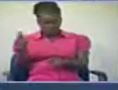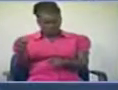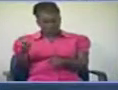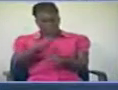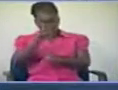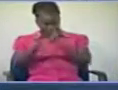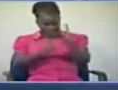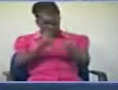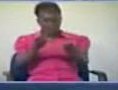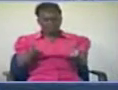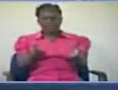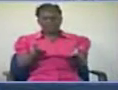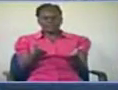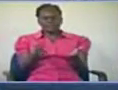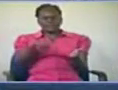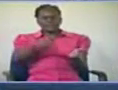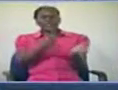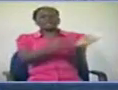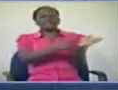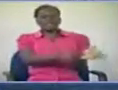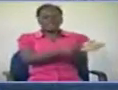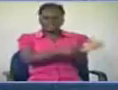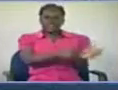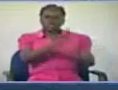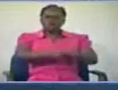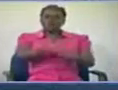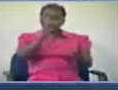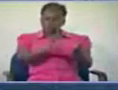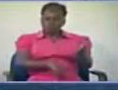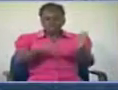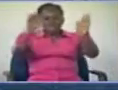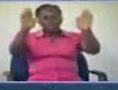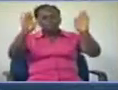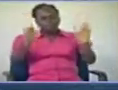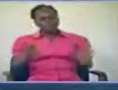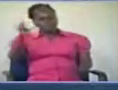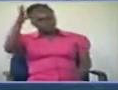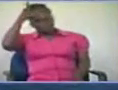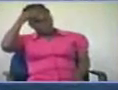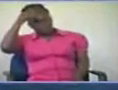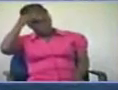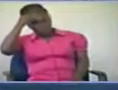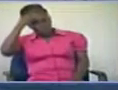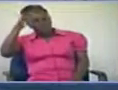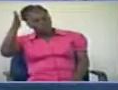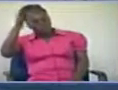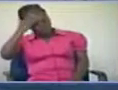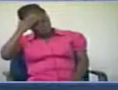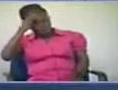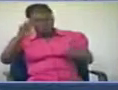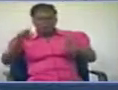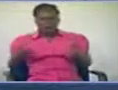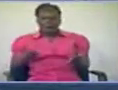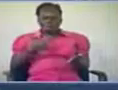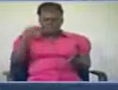Aha. Kile ambacho tunasisitiza ni kwamba umuhimu wa masomo ni nijue jinsi ambavyo